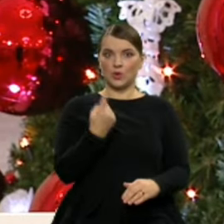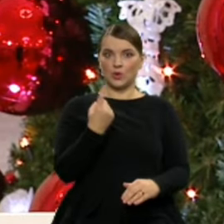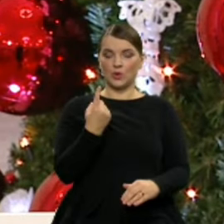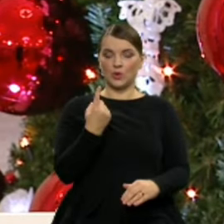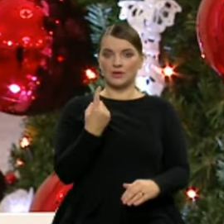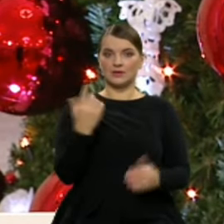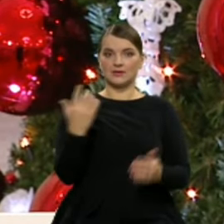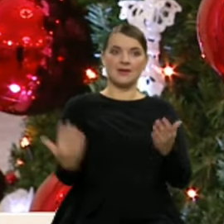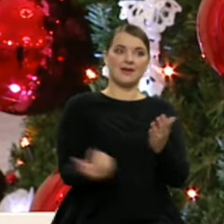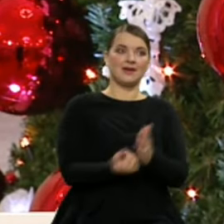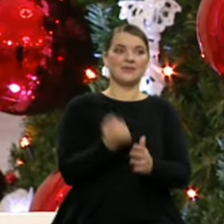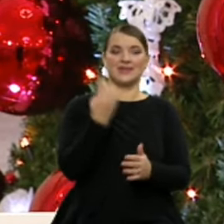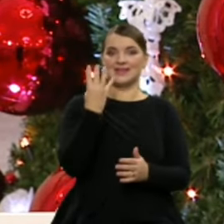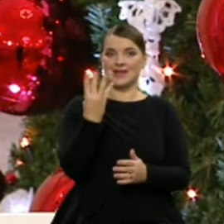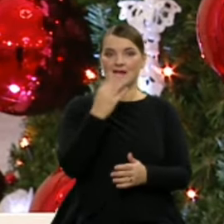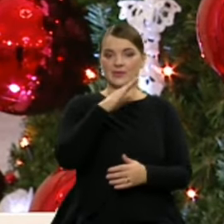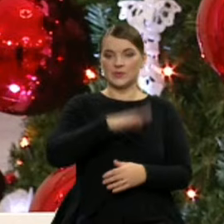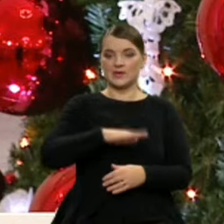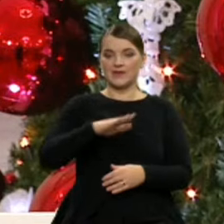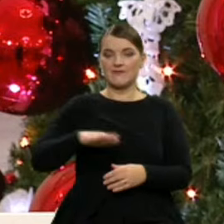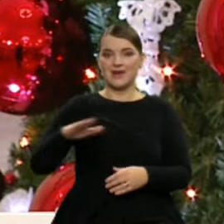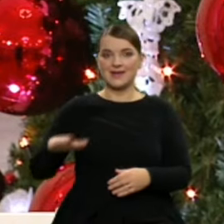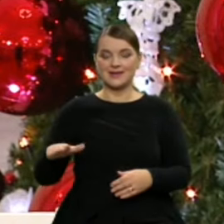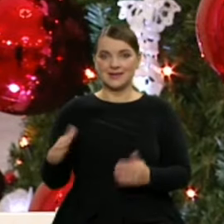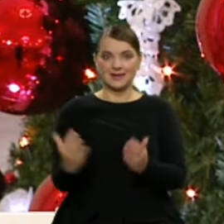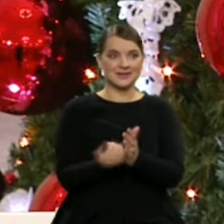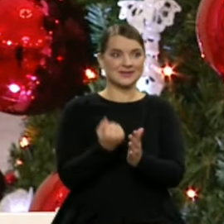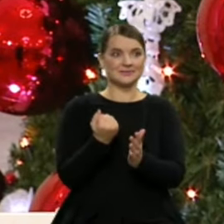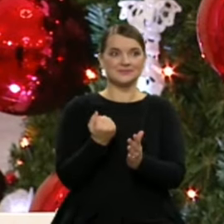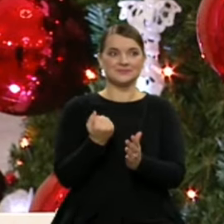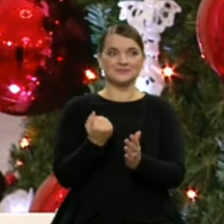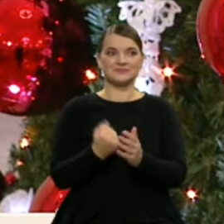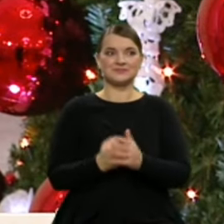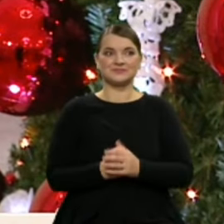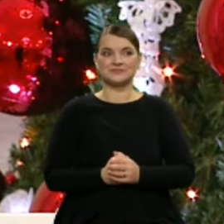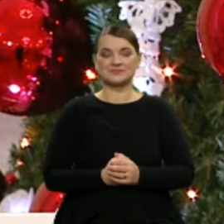4 vaikų mama. Tai ta istorija